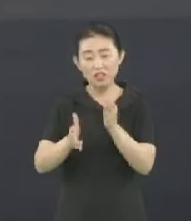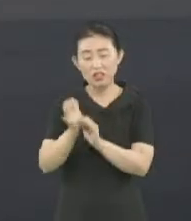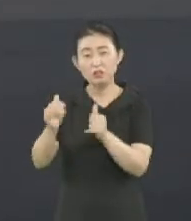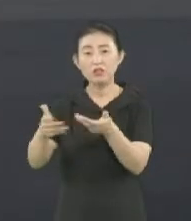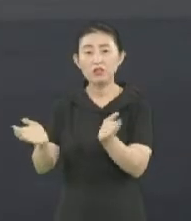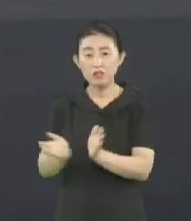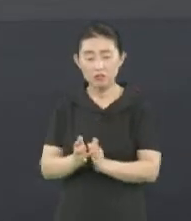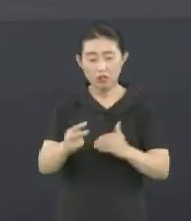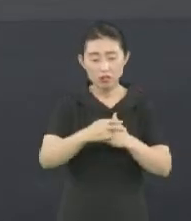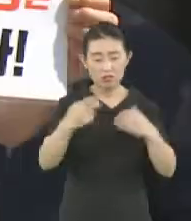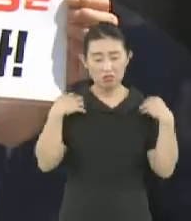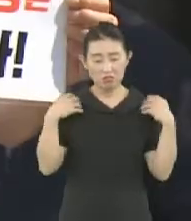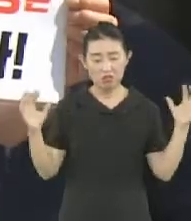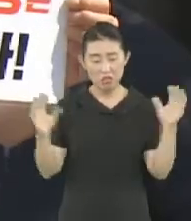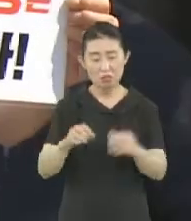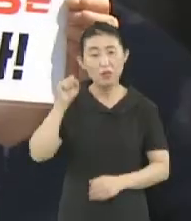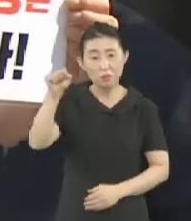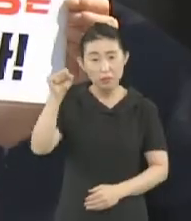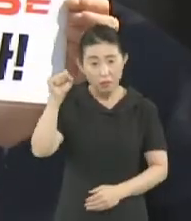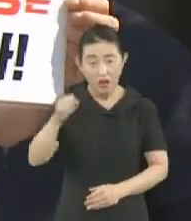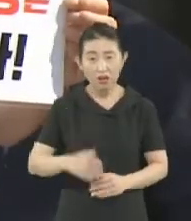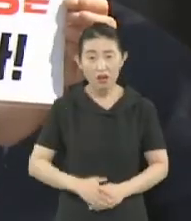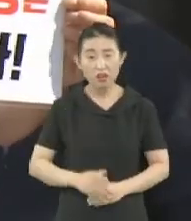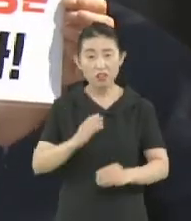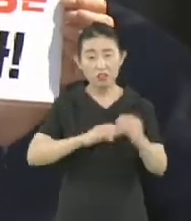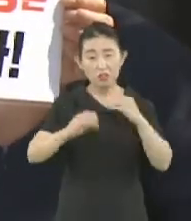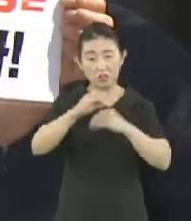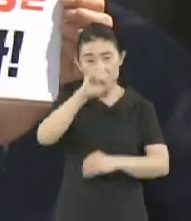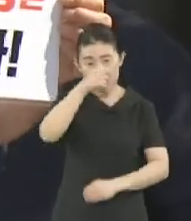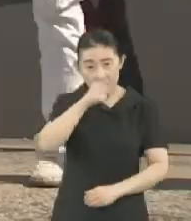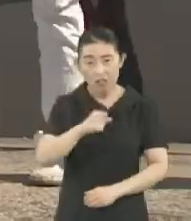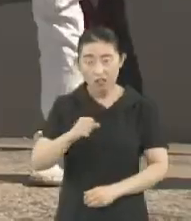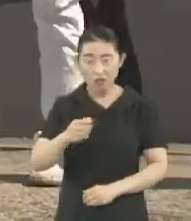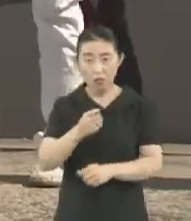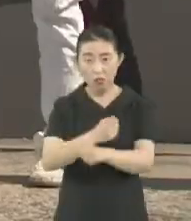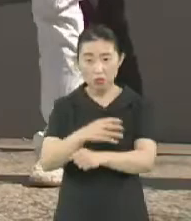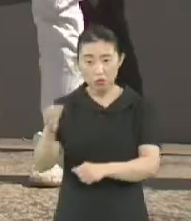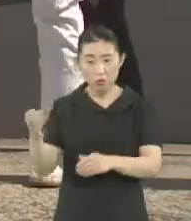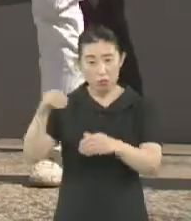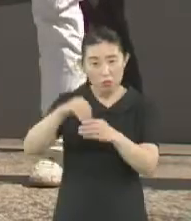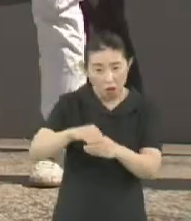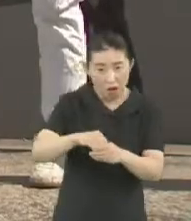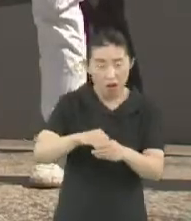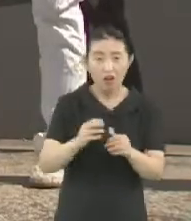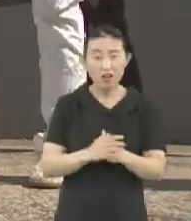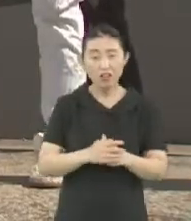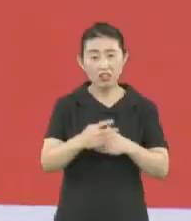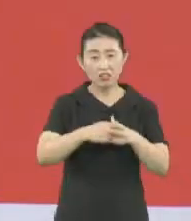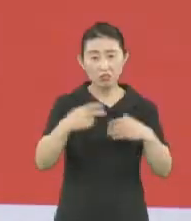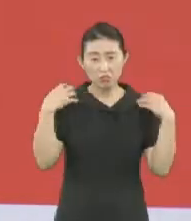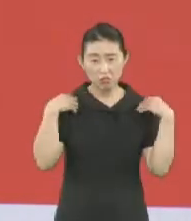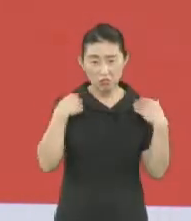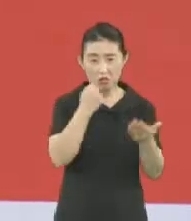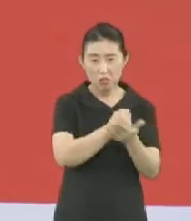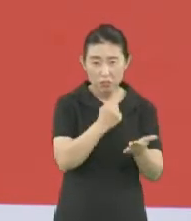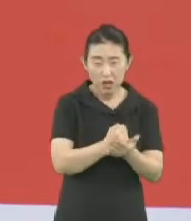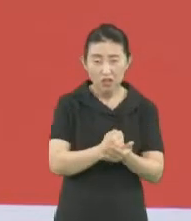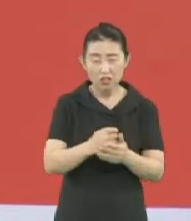대전시민연합은 대덕구청 앞에서 집회를 열고 추경안에 용돈수당을 반영하려 하는 대덕구와 구의회 여당 의원들을